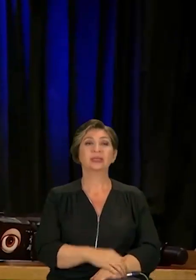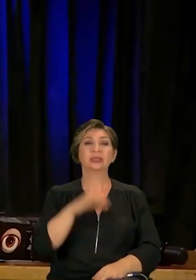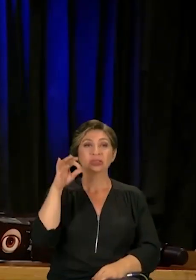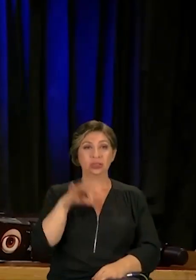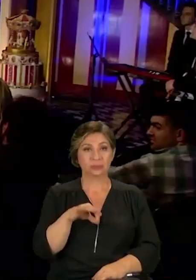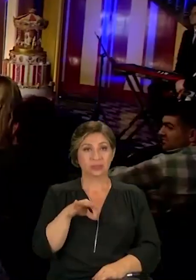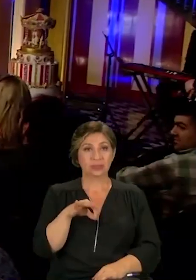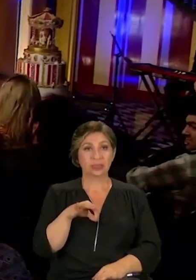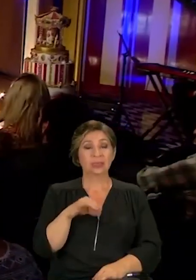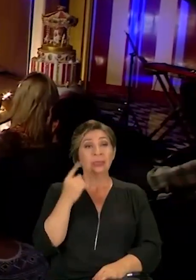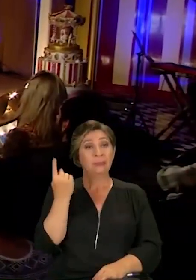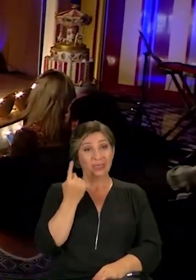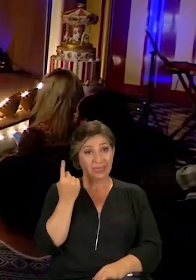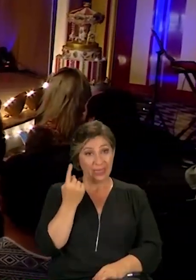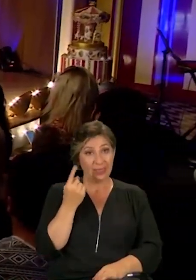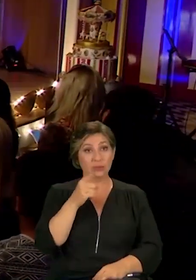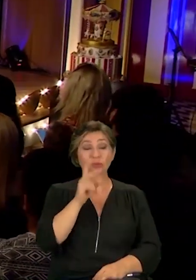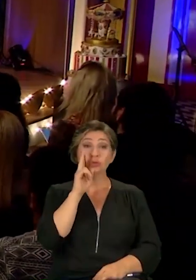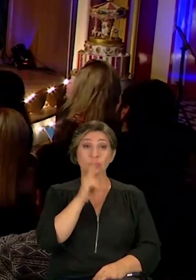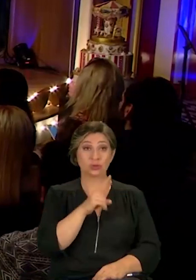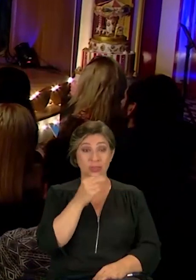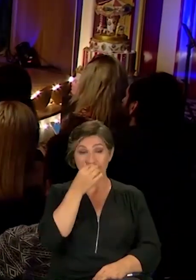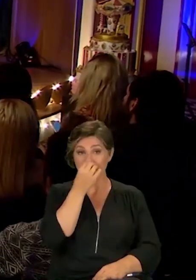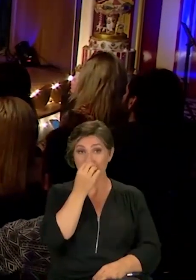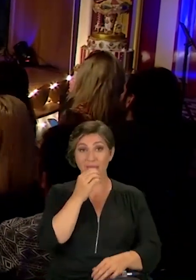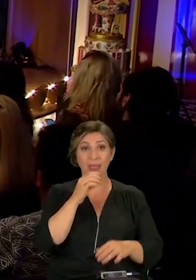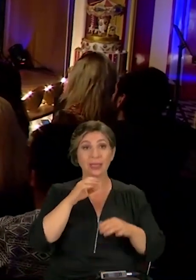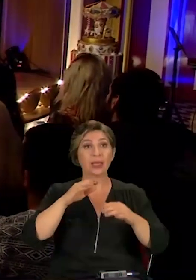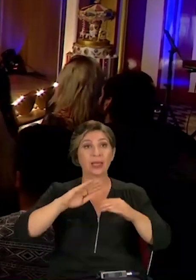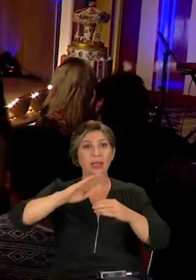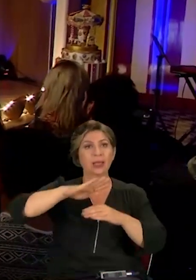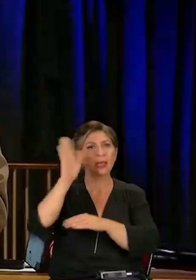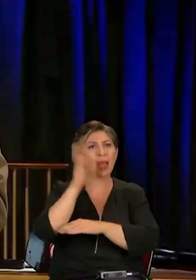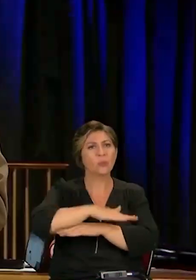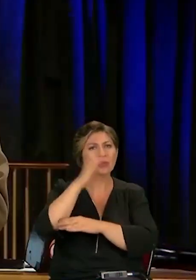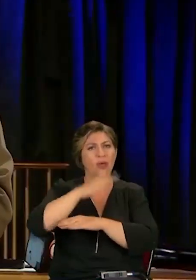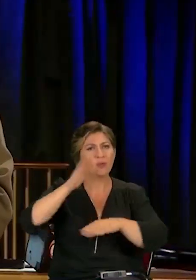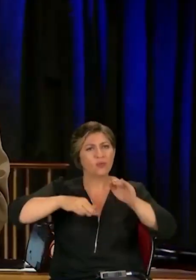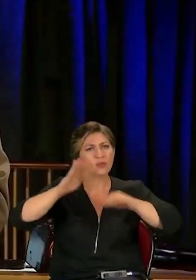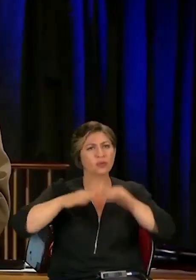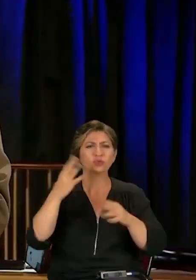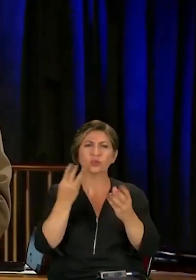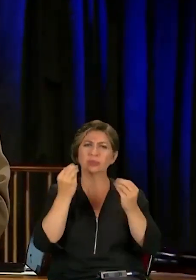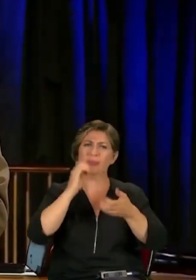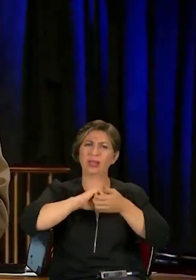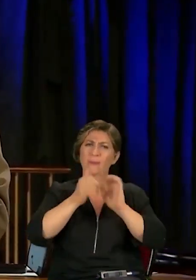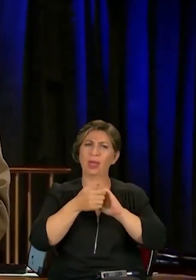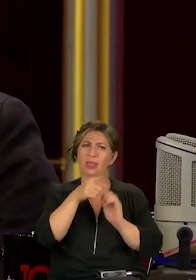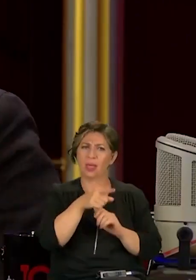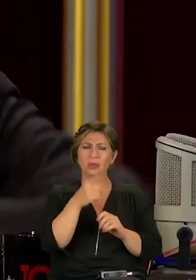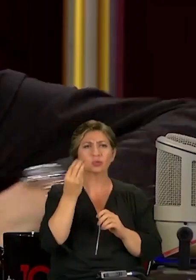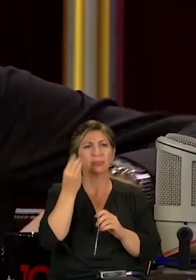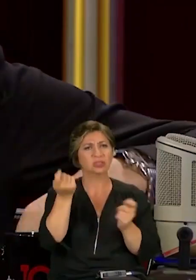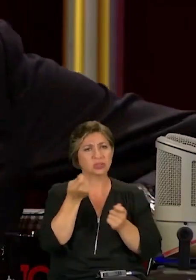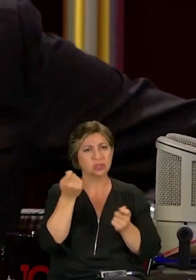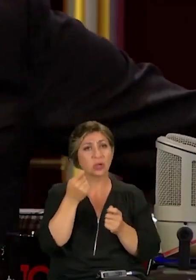şimdi bir de şunu göreceğiz. Kaputa Vur kampanyasına katıldın. Çok güzel bir iş. Evet. Çok güzel bir